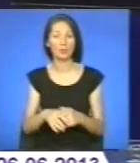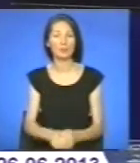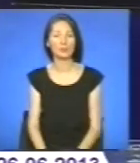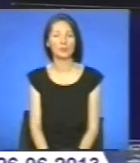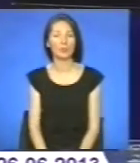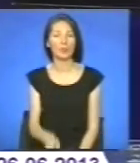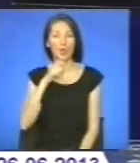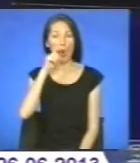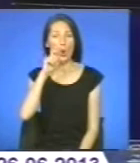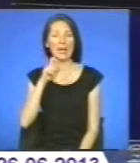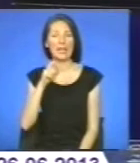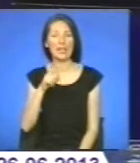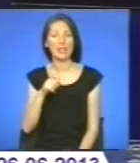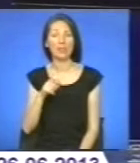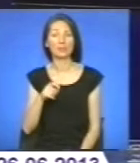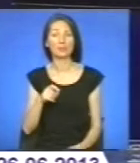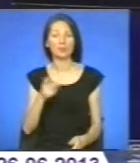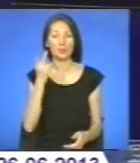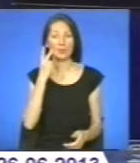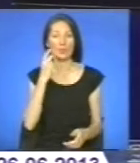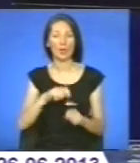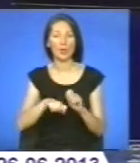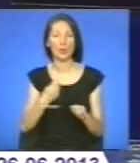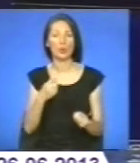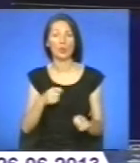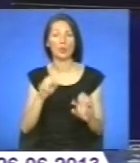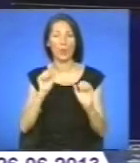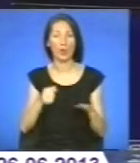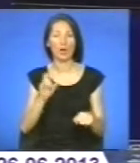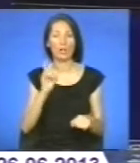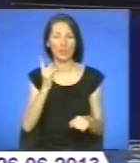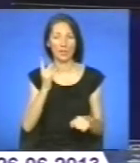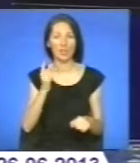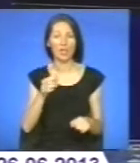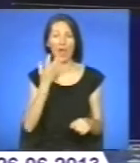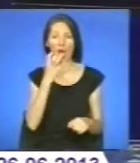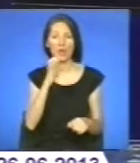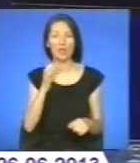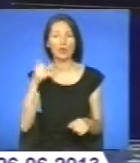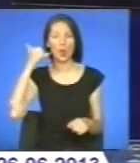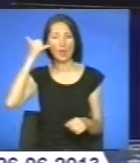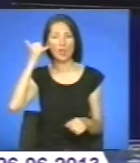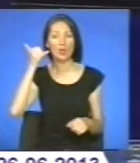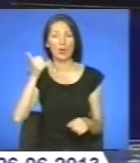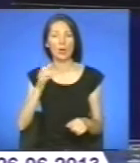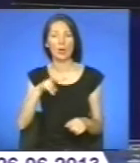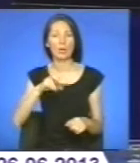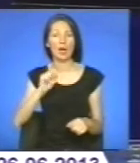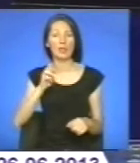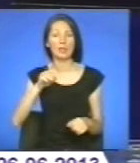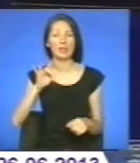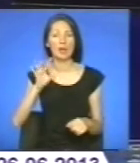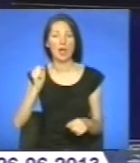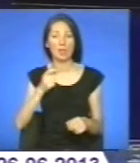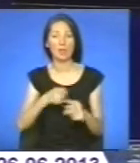В Україні систематично порушують права дитини. На гарячу лінію громадської організації «Ла Страда» за півроку надійшло